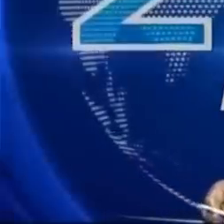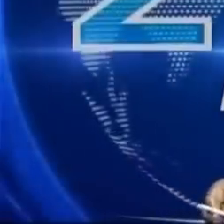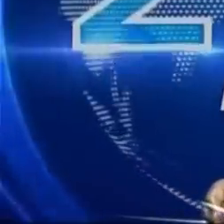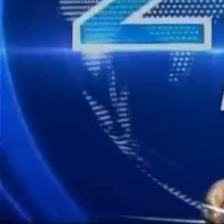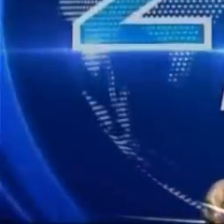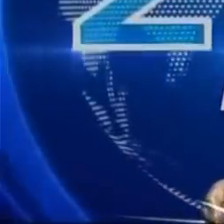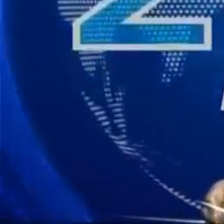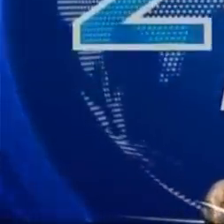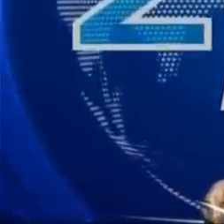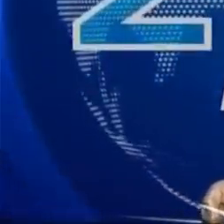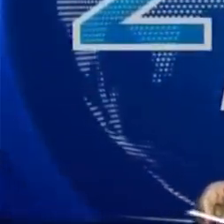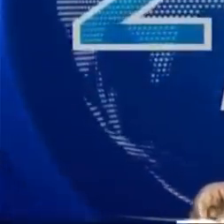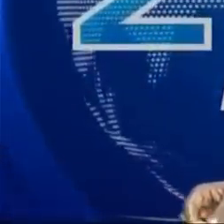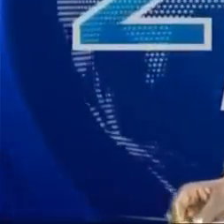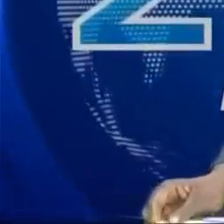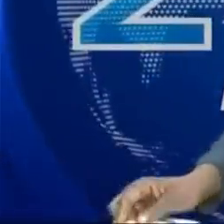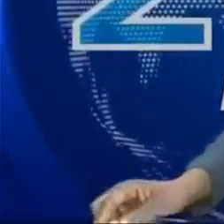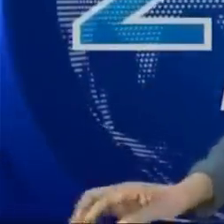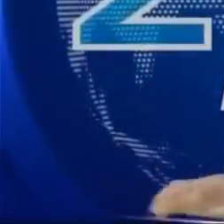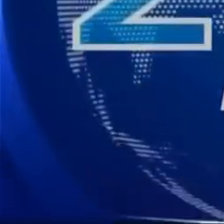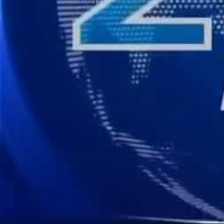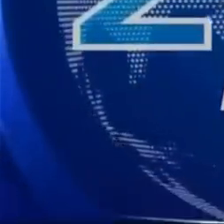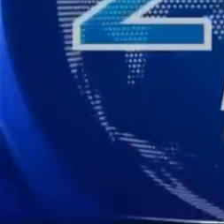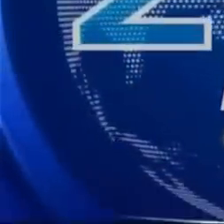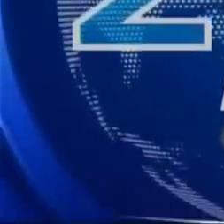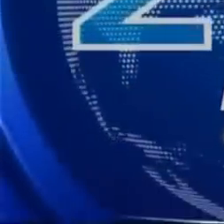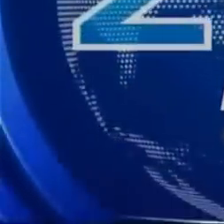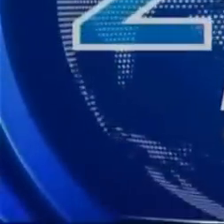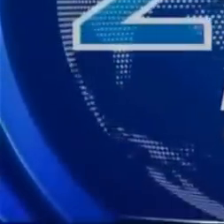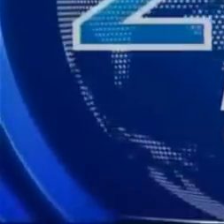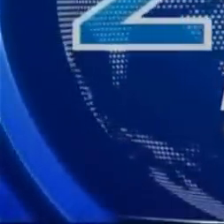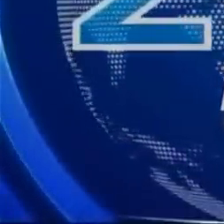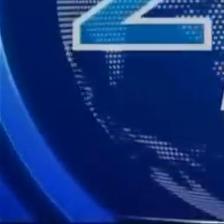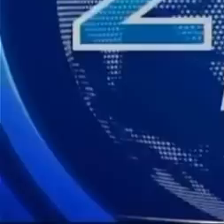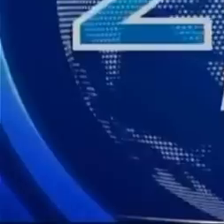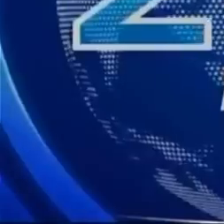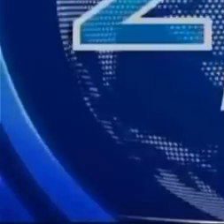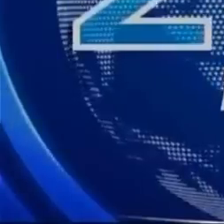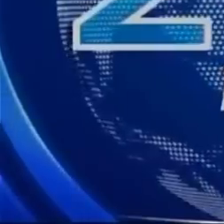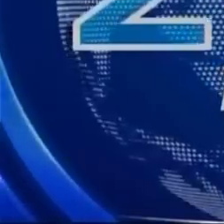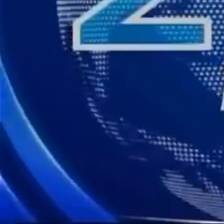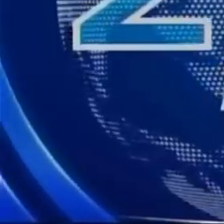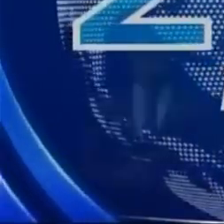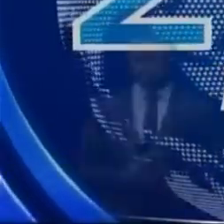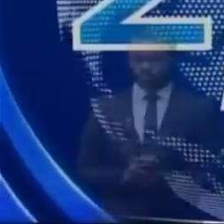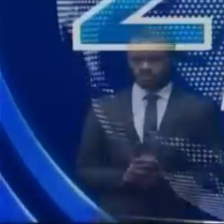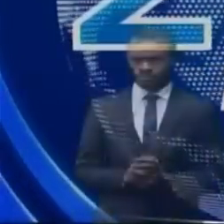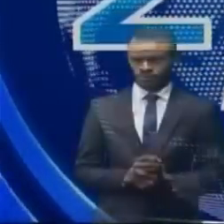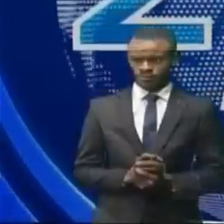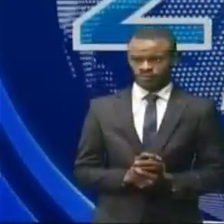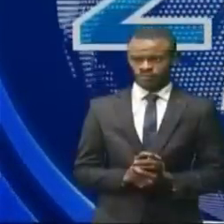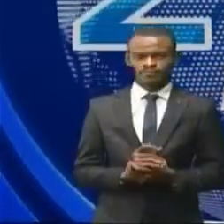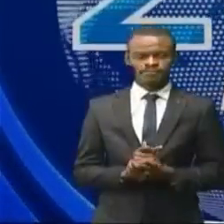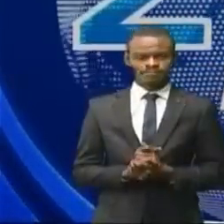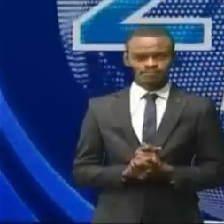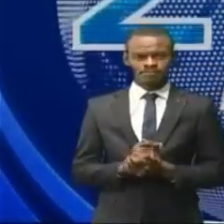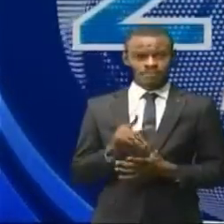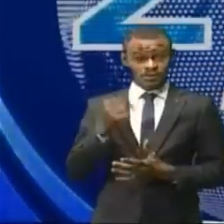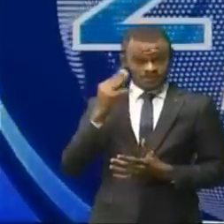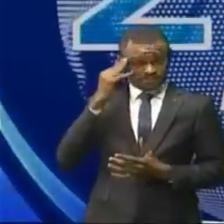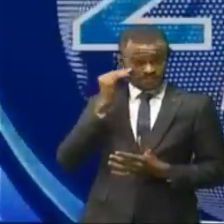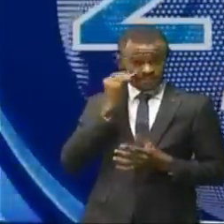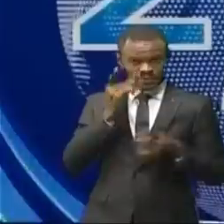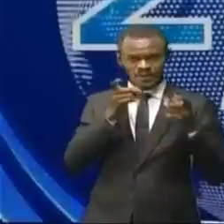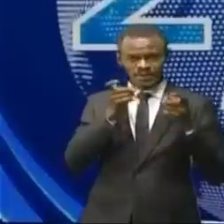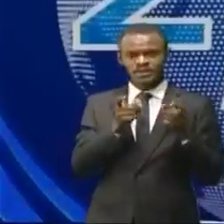dans nos prochaines éditions le Premier ministre présidé ce mercredi la réunion du cadre national de